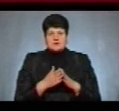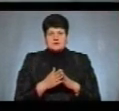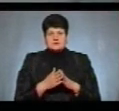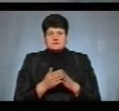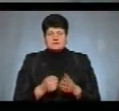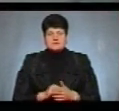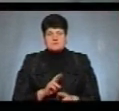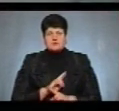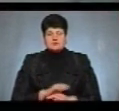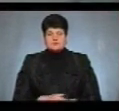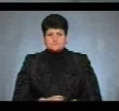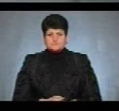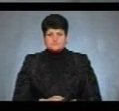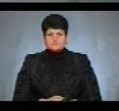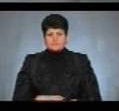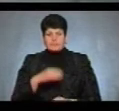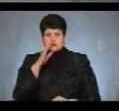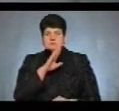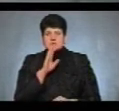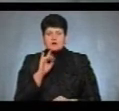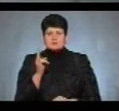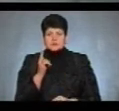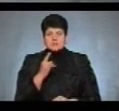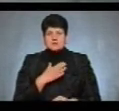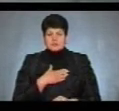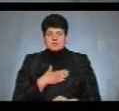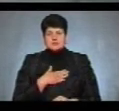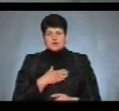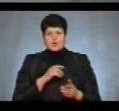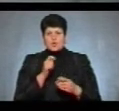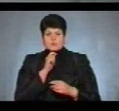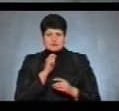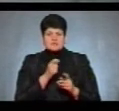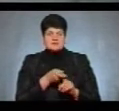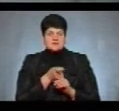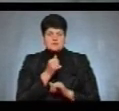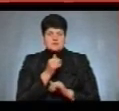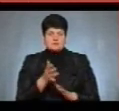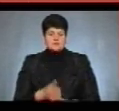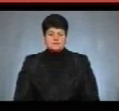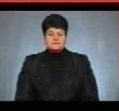смерті. З батьками дитини наші кореспонденти зв'язатися не змогли.